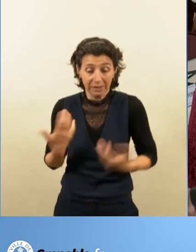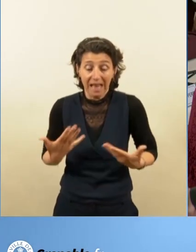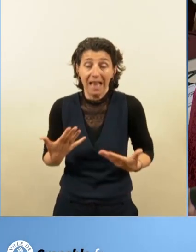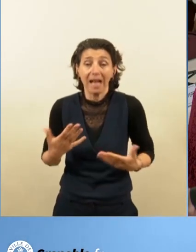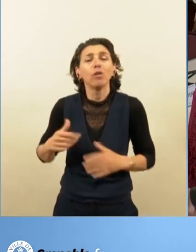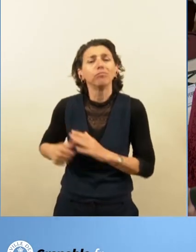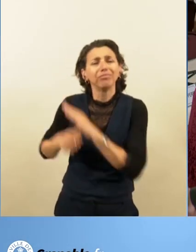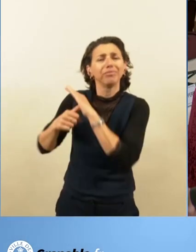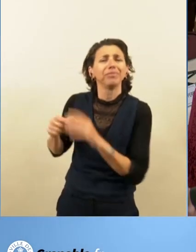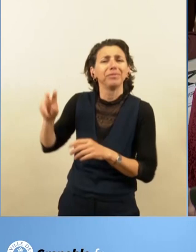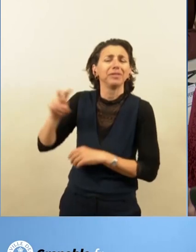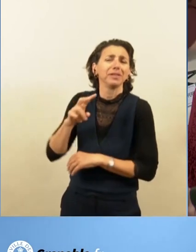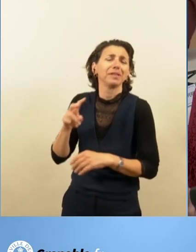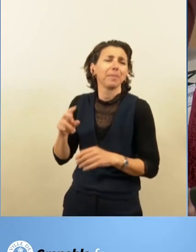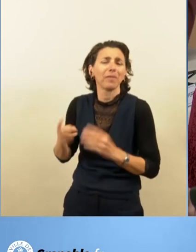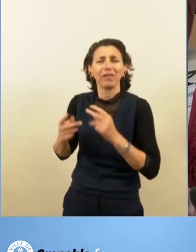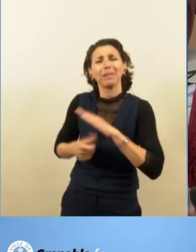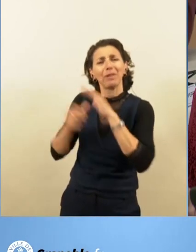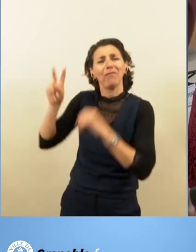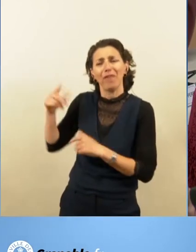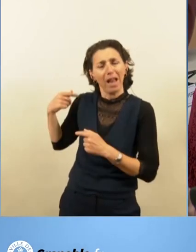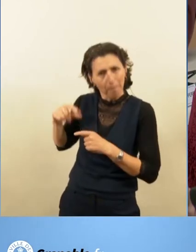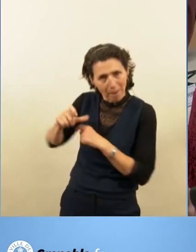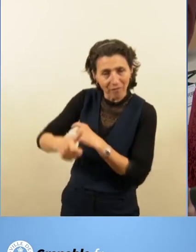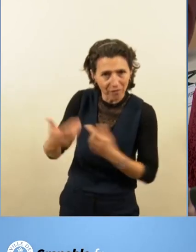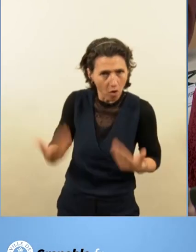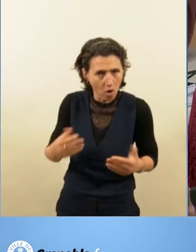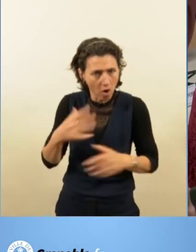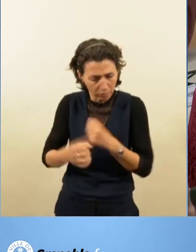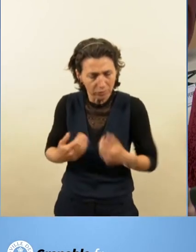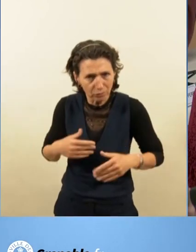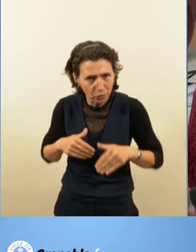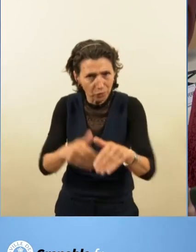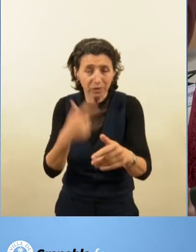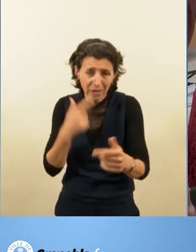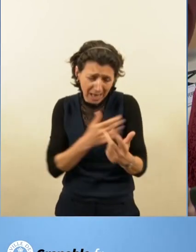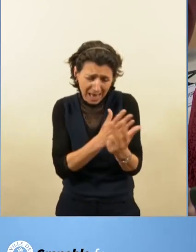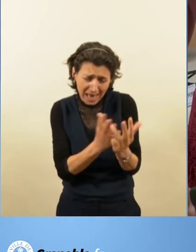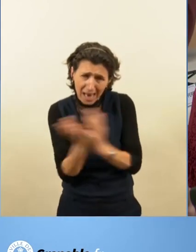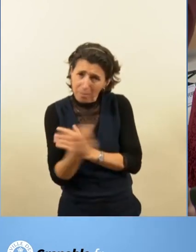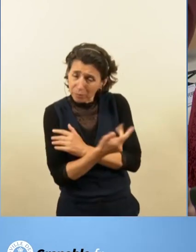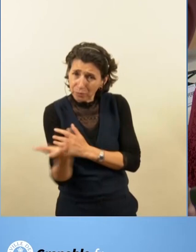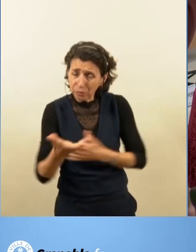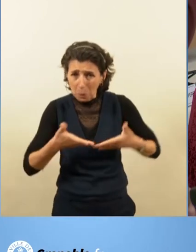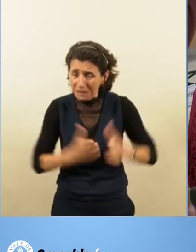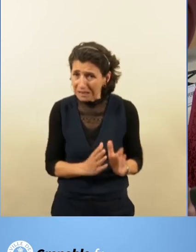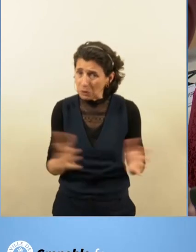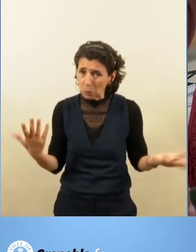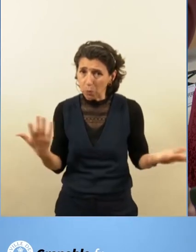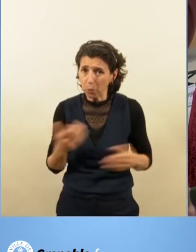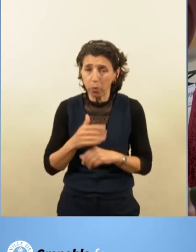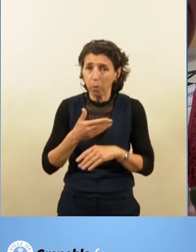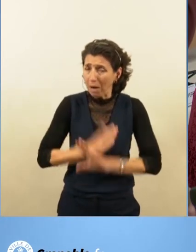verte donc c'est pour vous montrer qu'il existe en réalité de nombreuses initiative variées sur le territoire qui sont bien issus